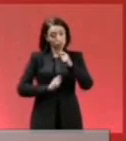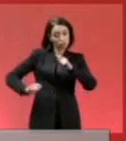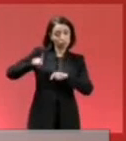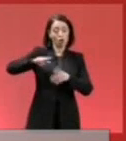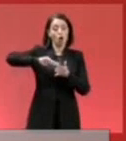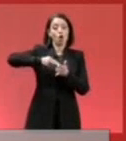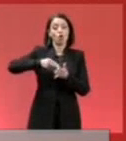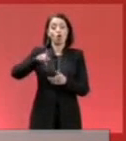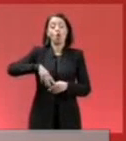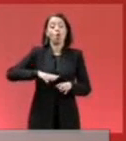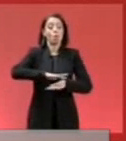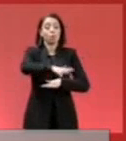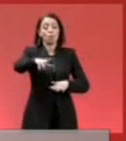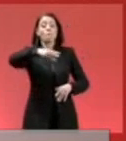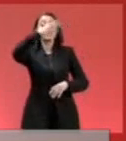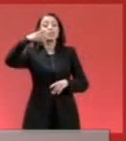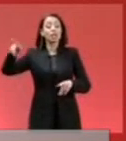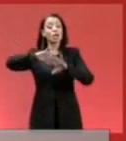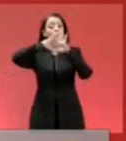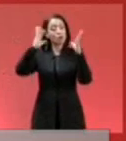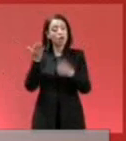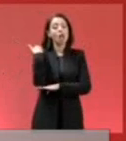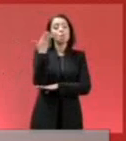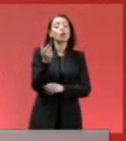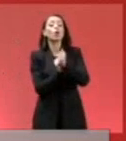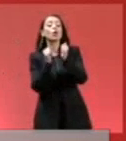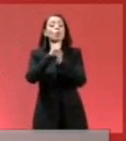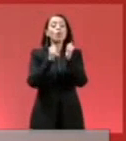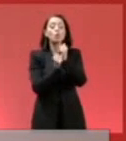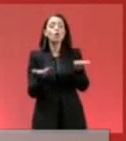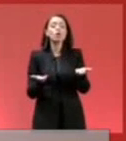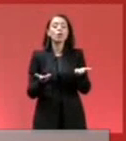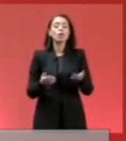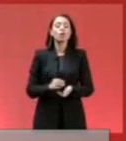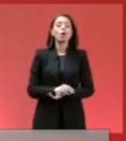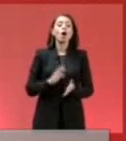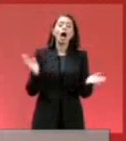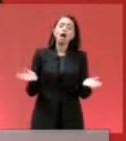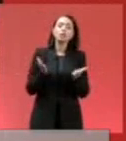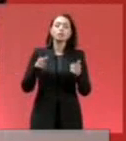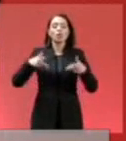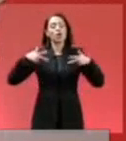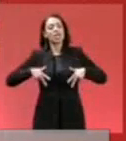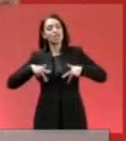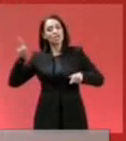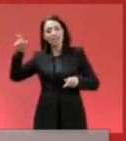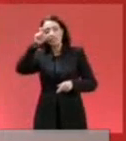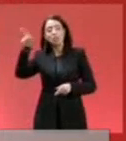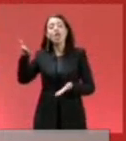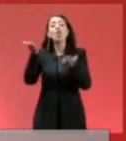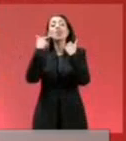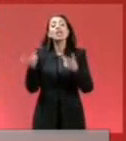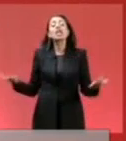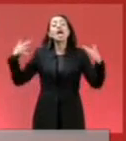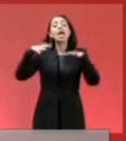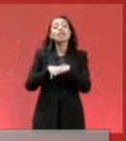ρόλο της Πάτρας στη Μεσόγειο με την ολοκλήρωση των λιμενικών υποδομών, παρά το γεγονός ότι η κυβέρνηση Σαμαρά δεν είχε εντάξει